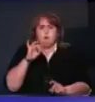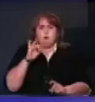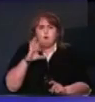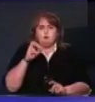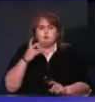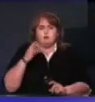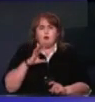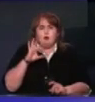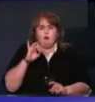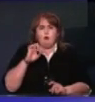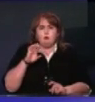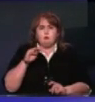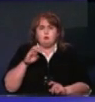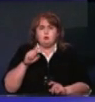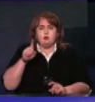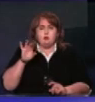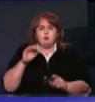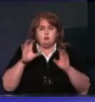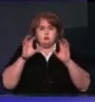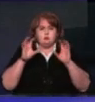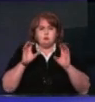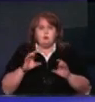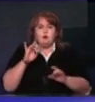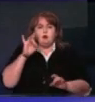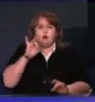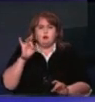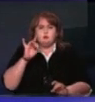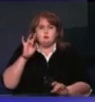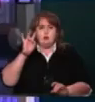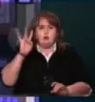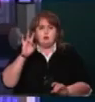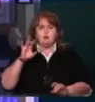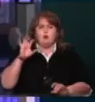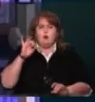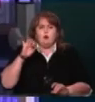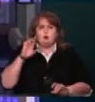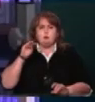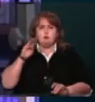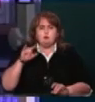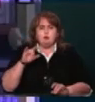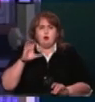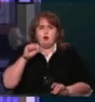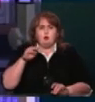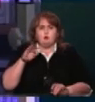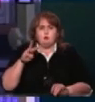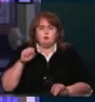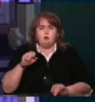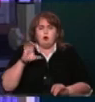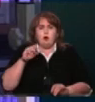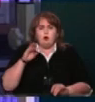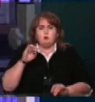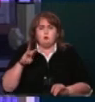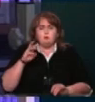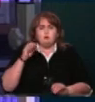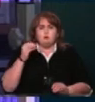орбита. И он вывел закономерность. Радиус n-ной орбиты атома, потому что атом не имеет